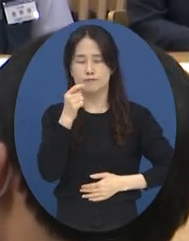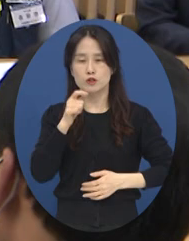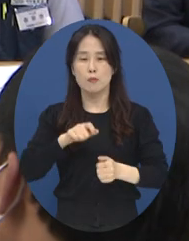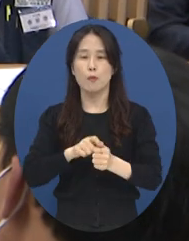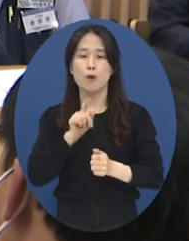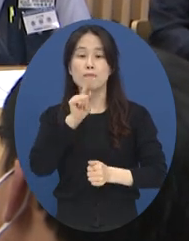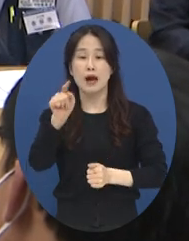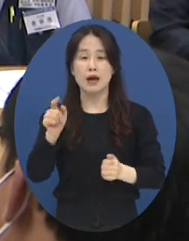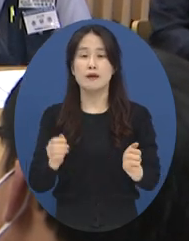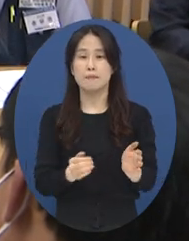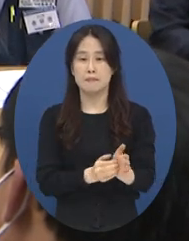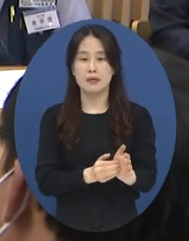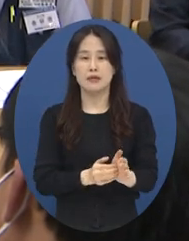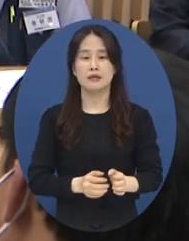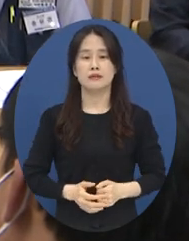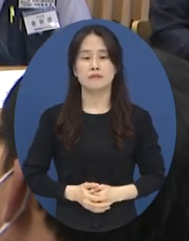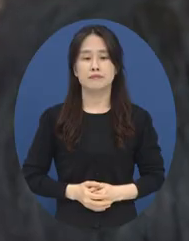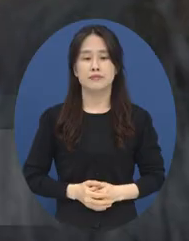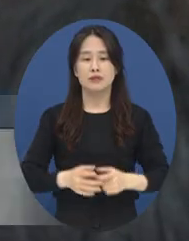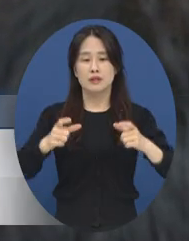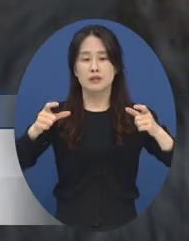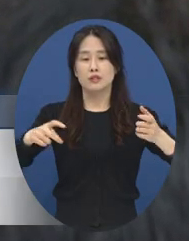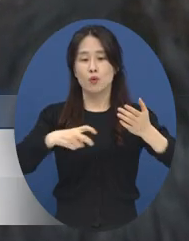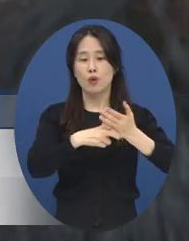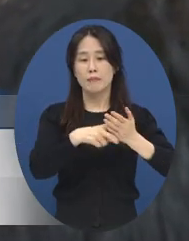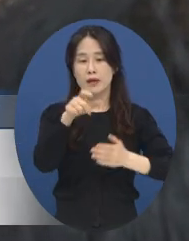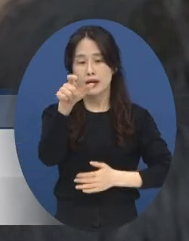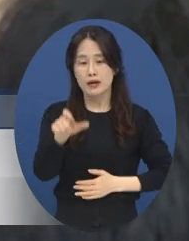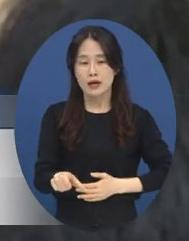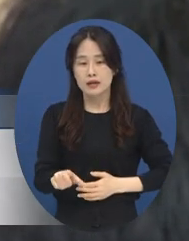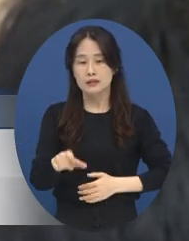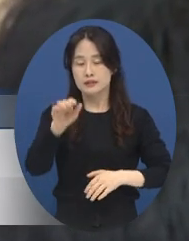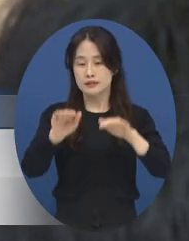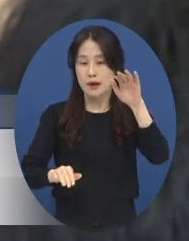엄정 대응할 것이라고 밝혔습니다.